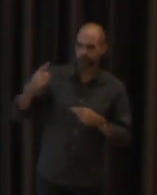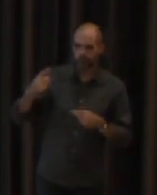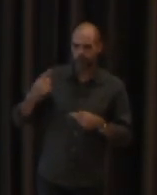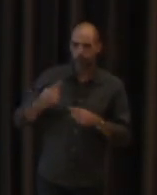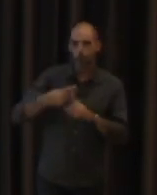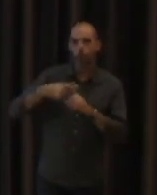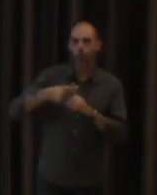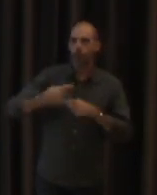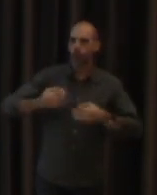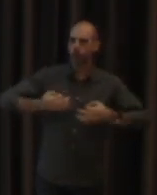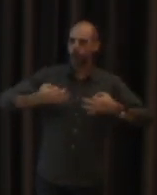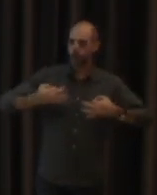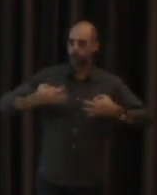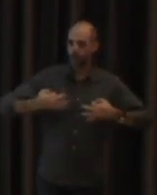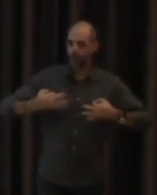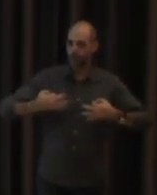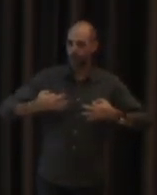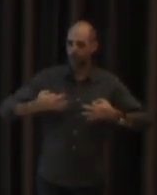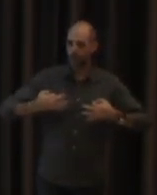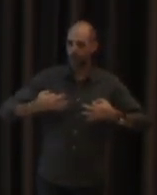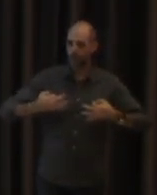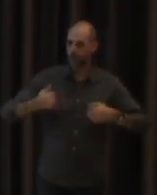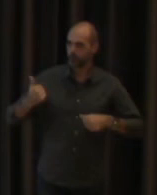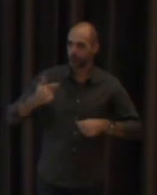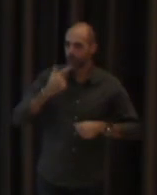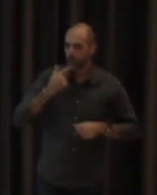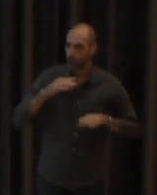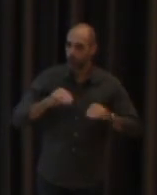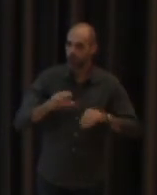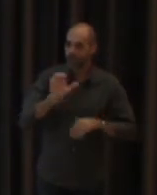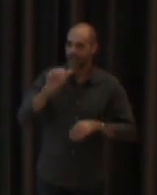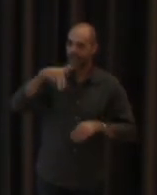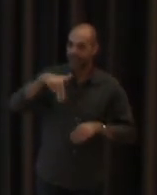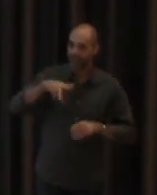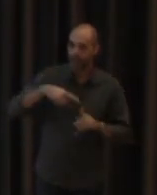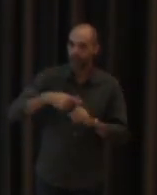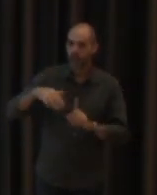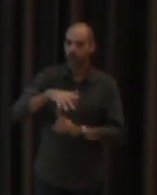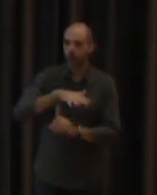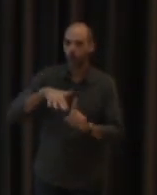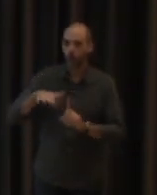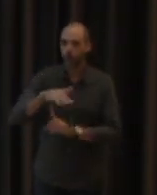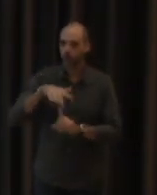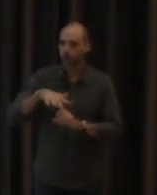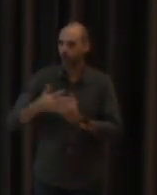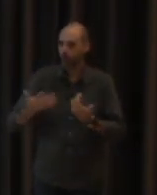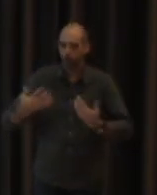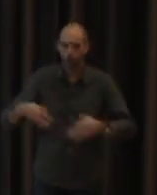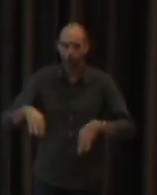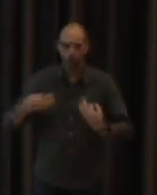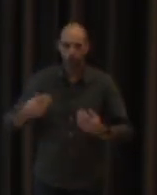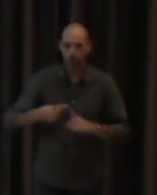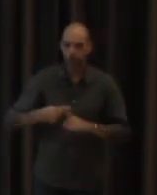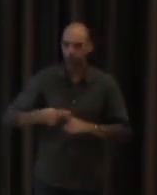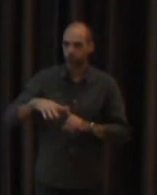formalitat que suposa aquí l'ús del pronomen i el context pragmàtic, que és una situació quotidiana i